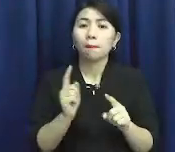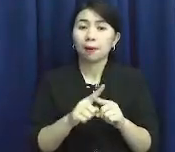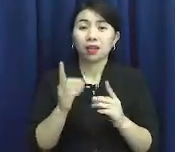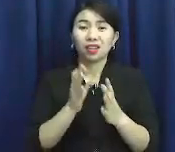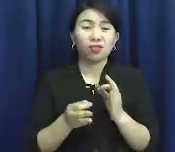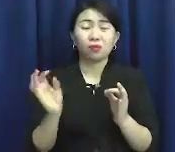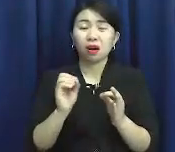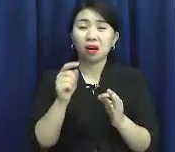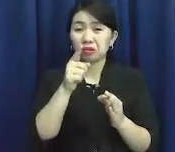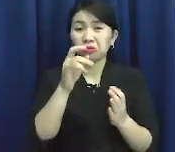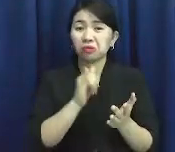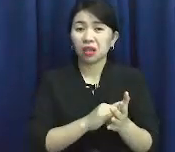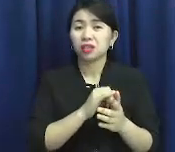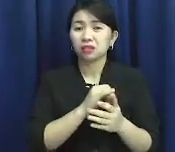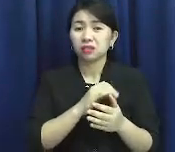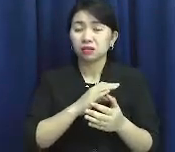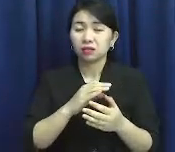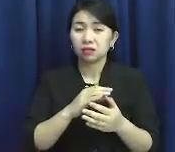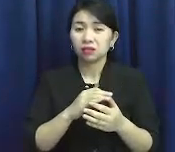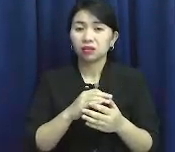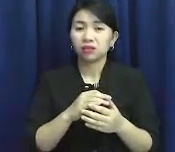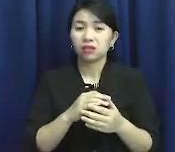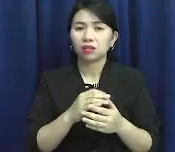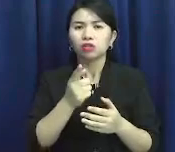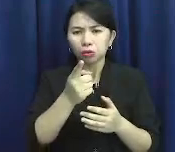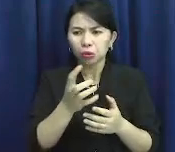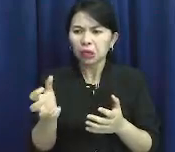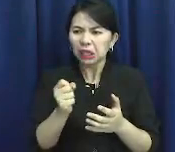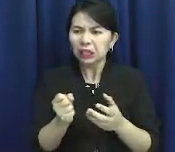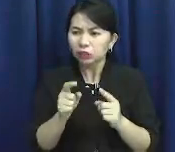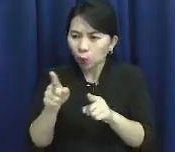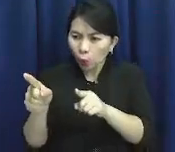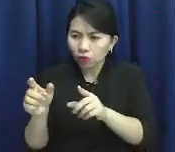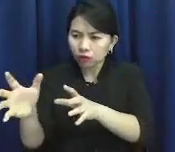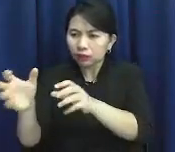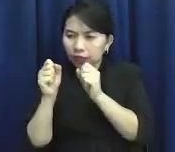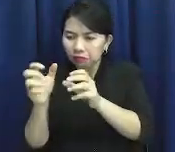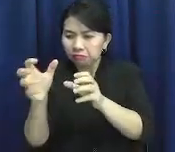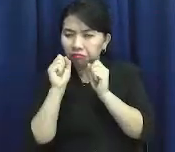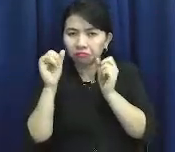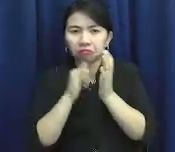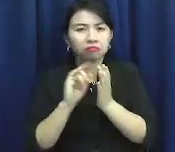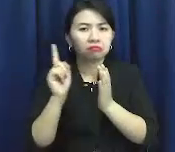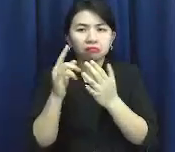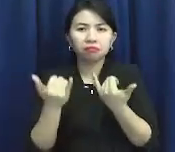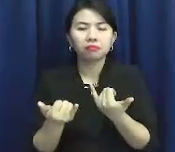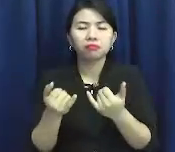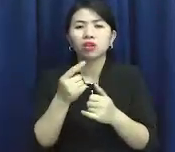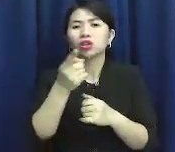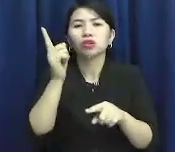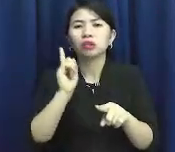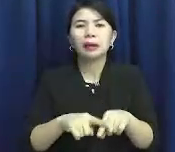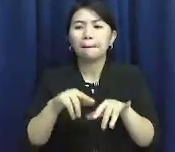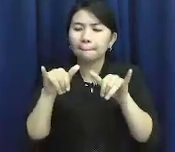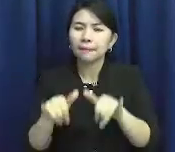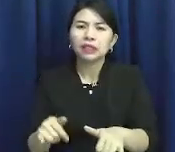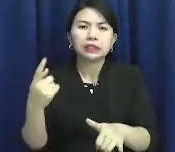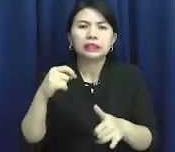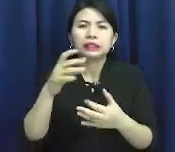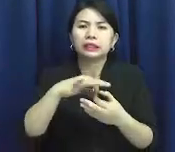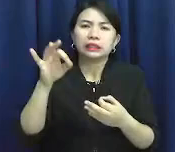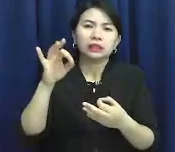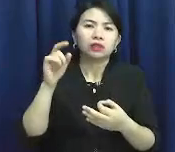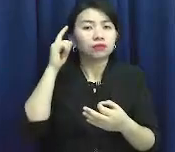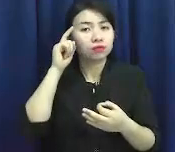sa iyo, habol ka ng habol. Sabi ko nga sa inyo, you will not be able to maintain that spirituality of yours during